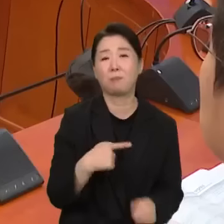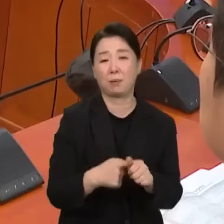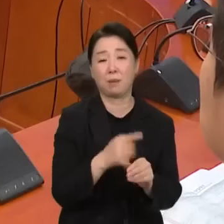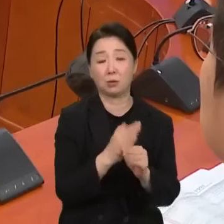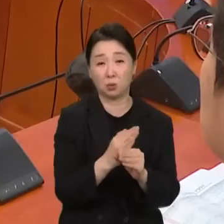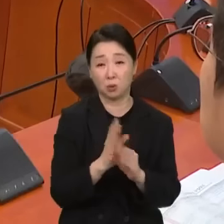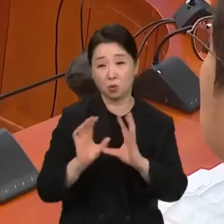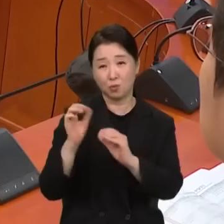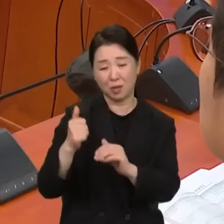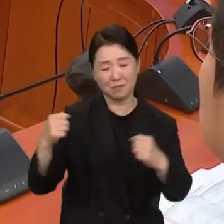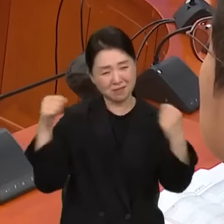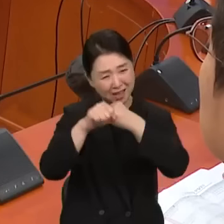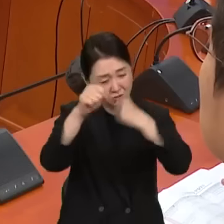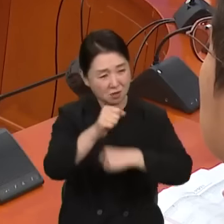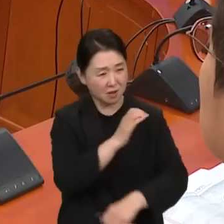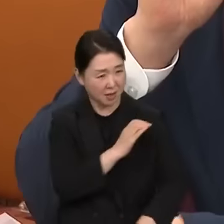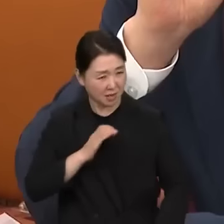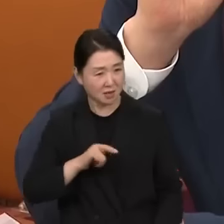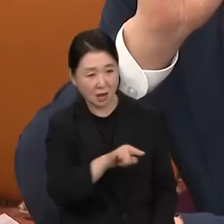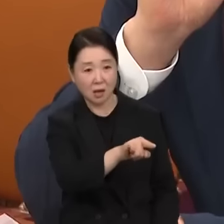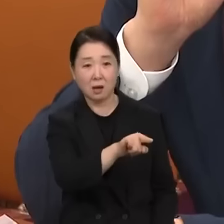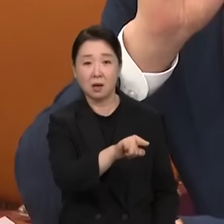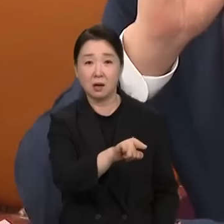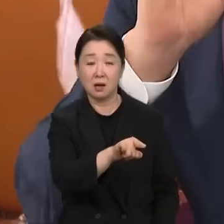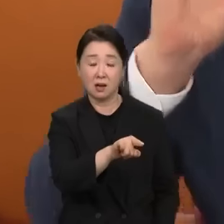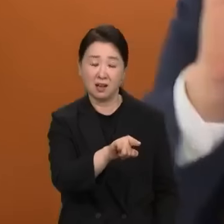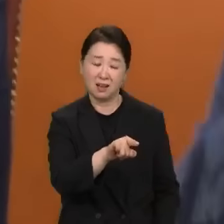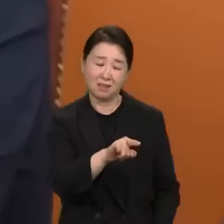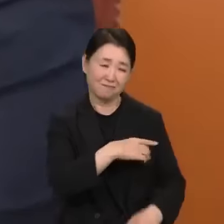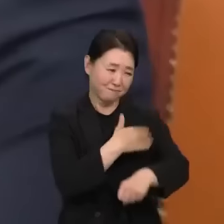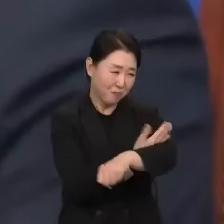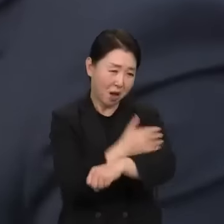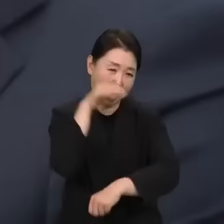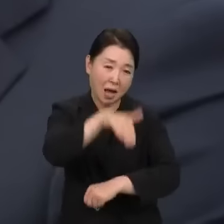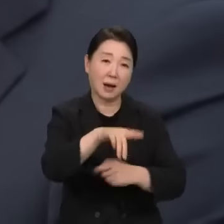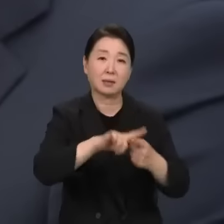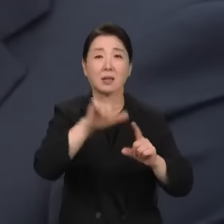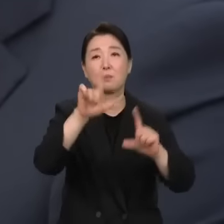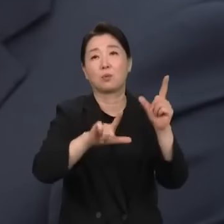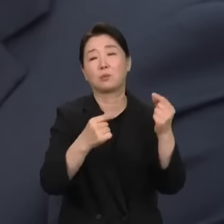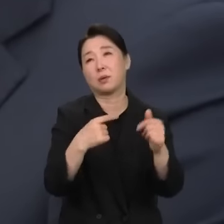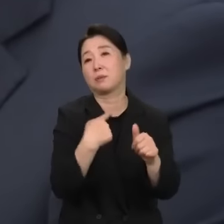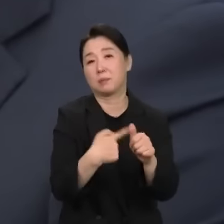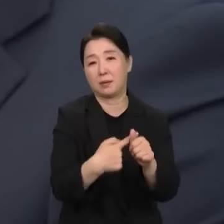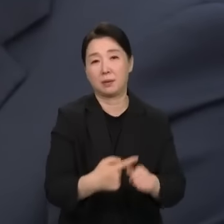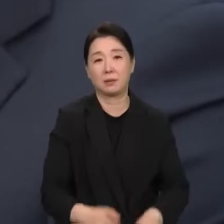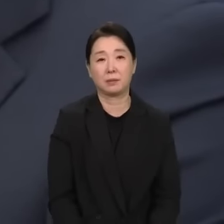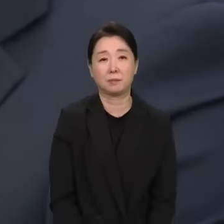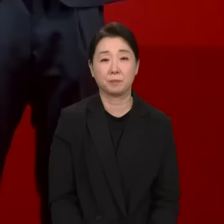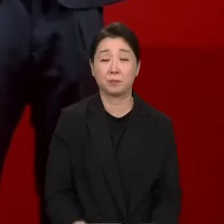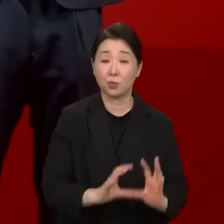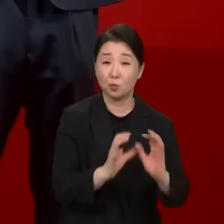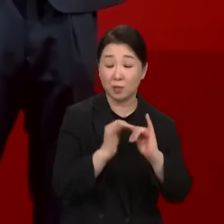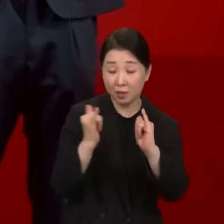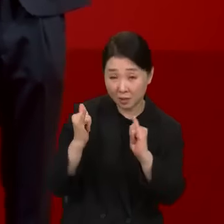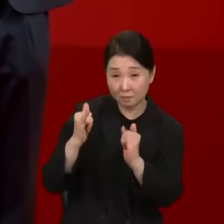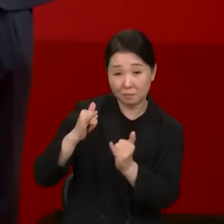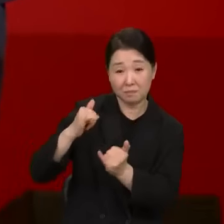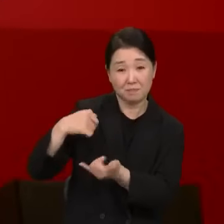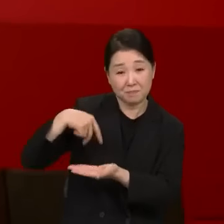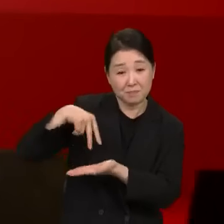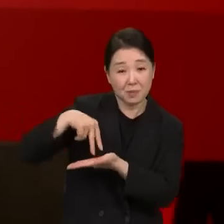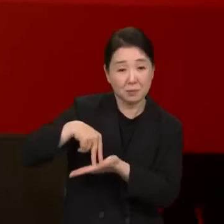민주당은 난투극과 배신자 등장은 권력 하락기의 전형적 증상이라고 비판했습니다. 국민의힘은 내일